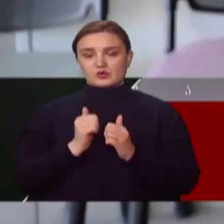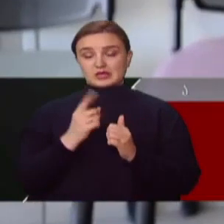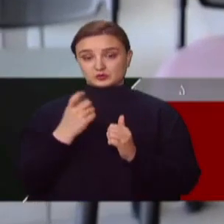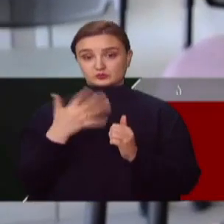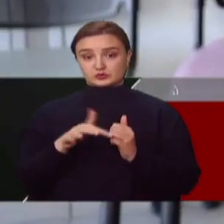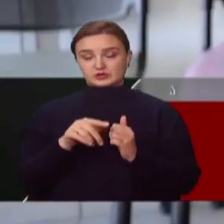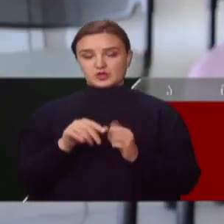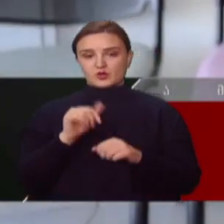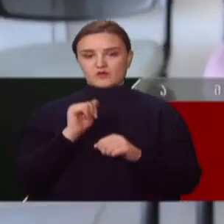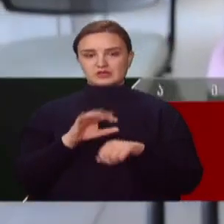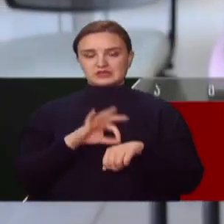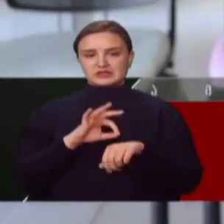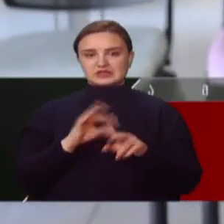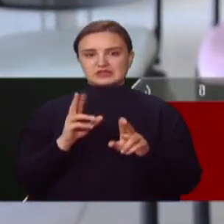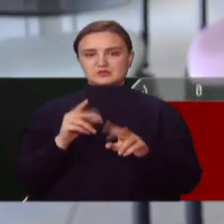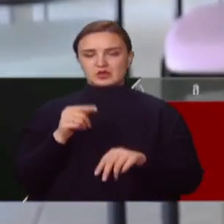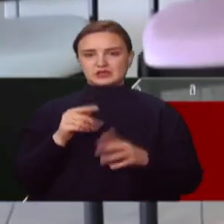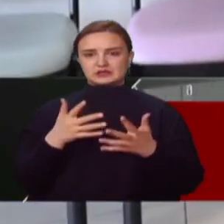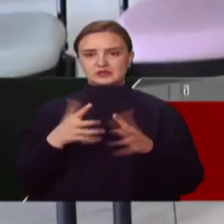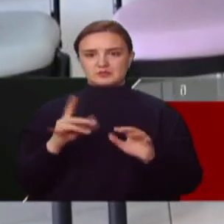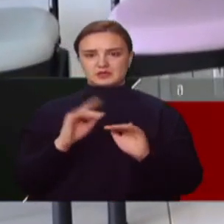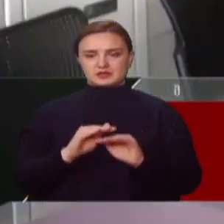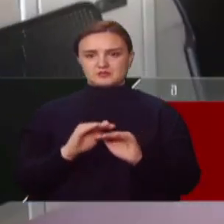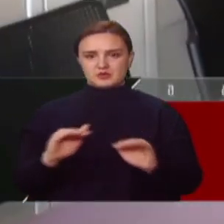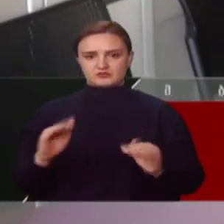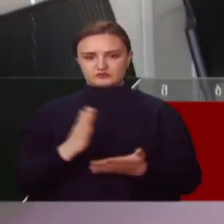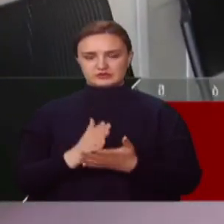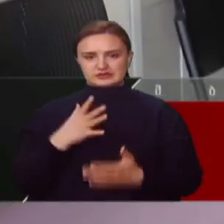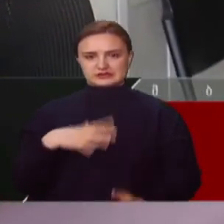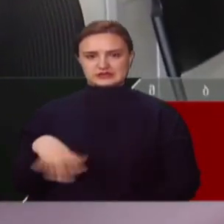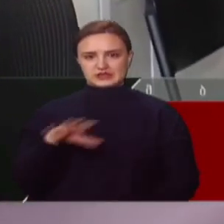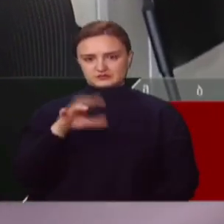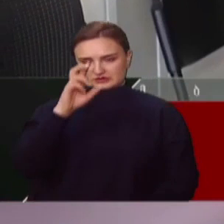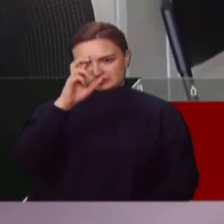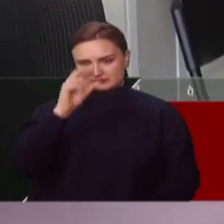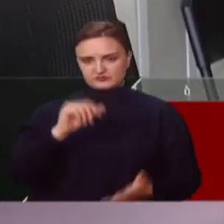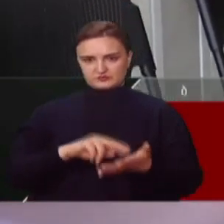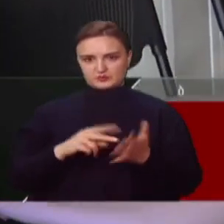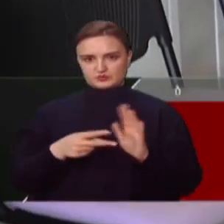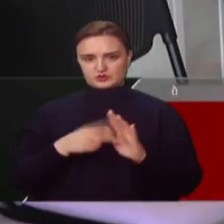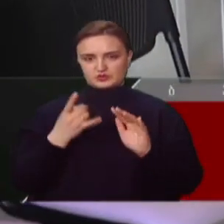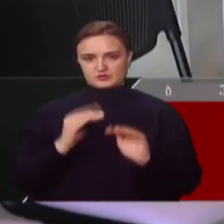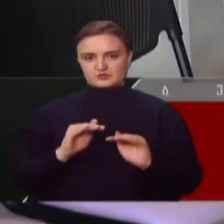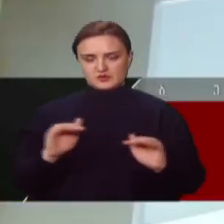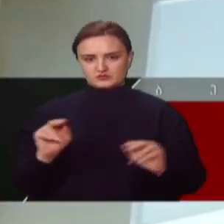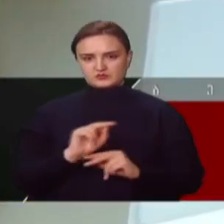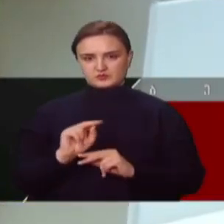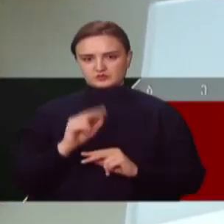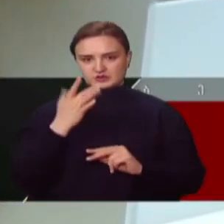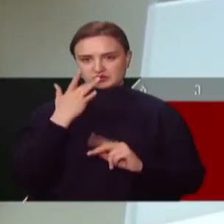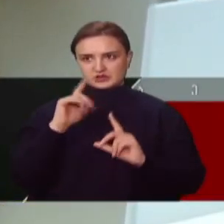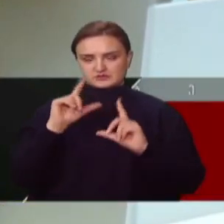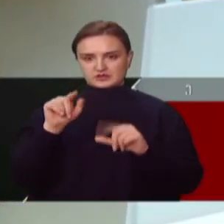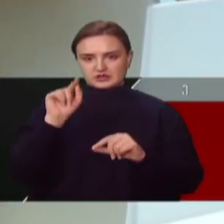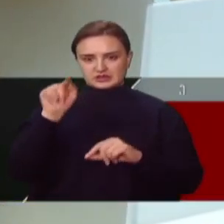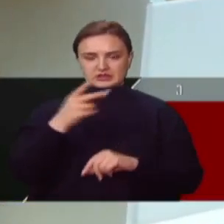ავთვისებიანი სიმსივნის დიაგნოზს 1000-ზე მეტ ბავშვს უსვამენ. საქართველოს სახელმწიფო ბიუჯეტიდან ბავშვების მკურნალობა საზღვარგარეთ